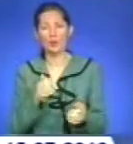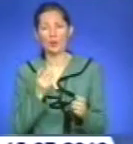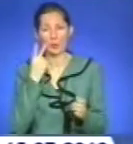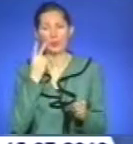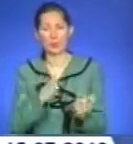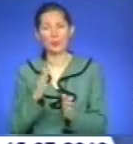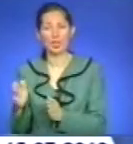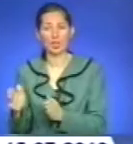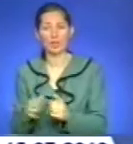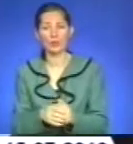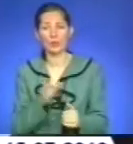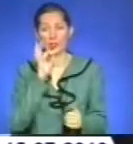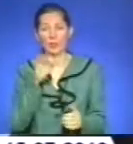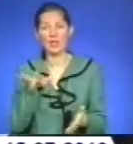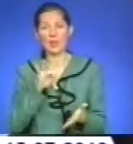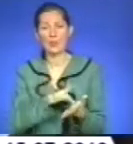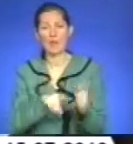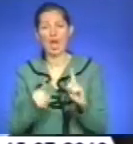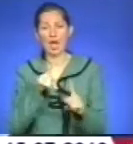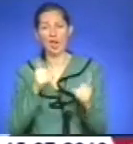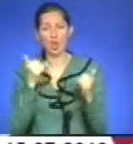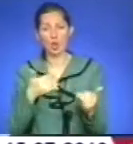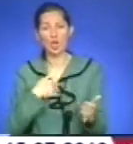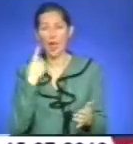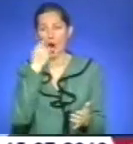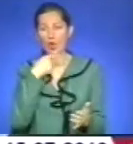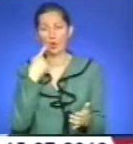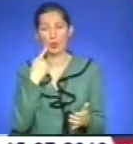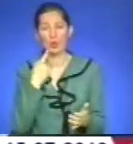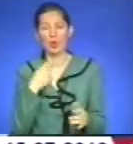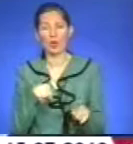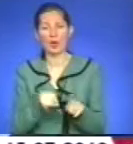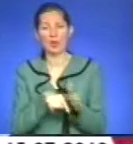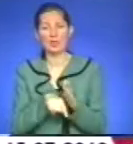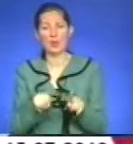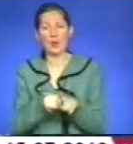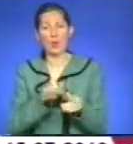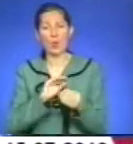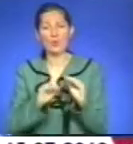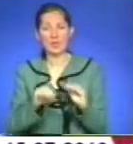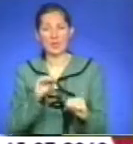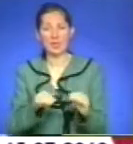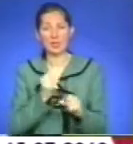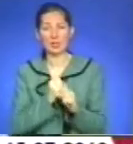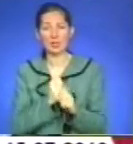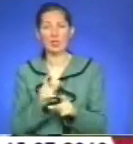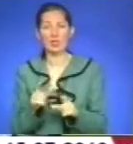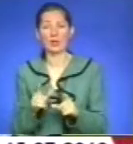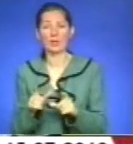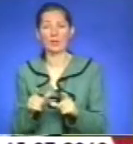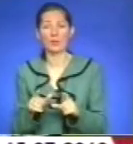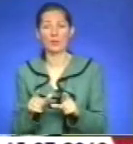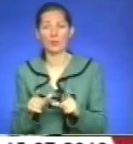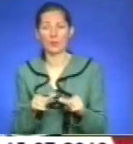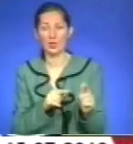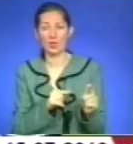раді. Сьогодні я особисто, в принципі, в такому складі. Сьогодні зробили об'їзд на 3